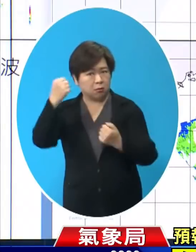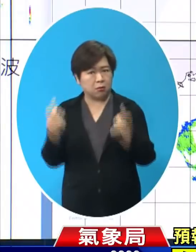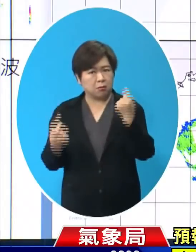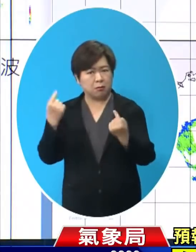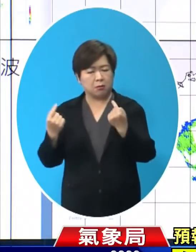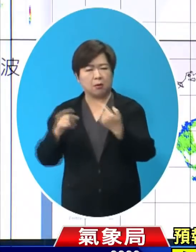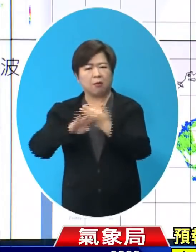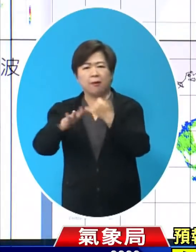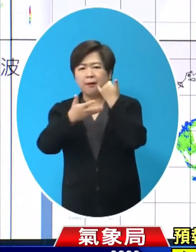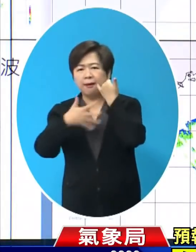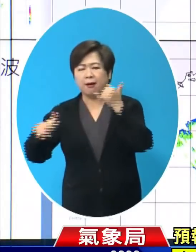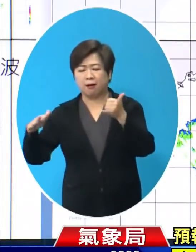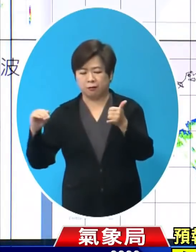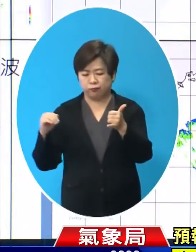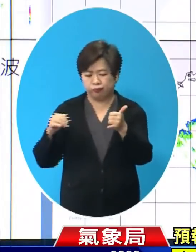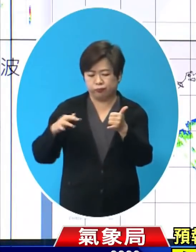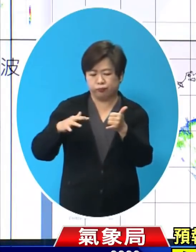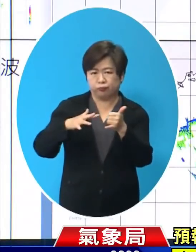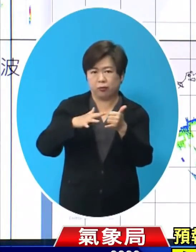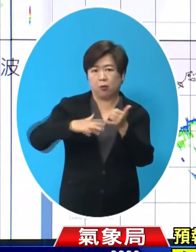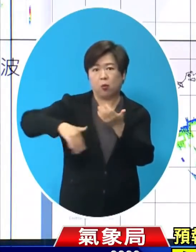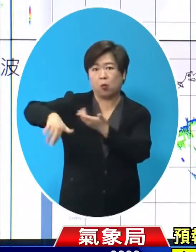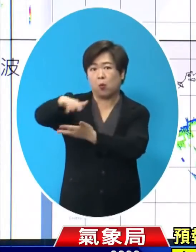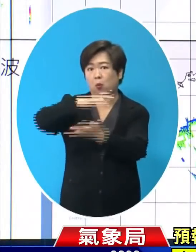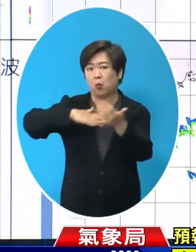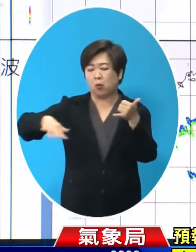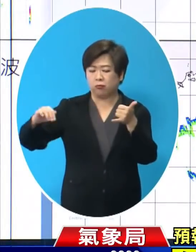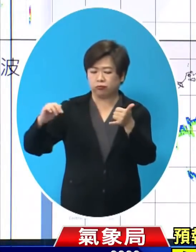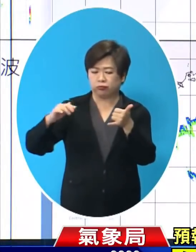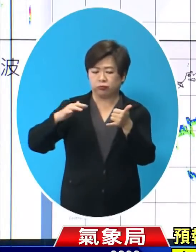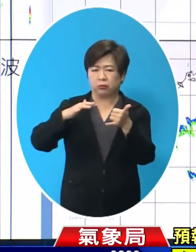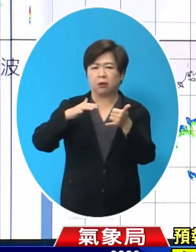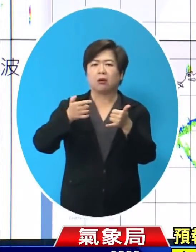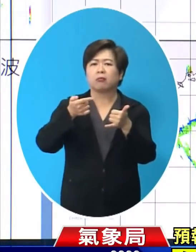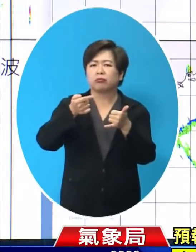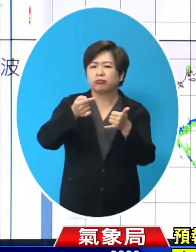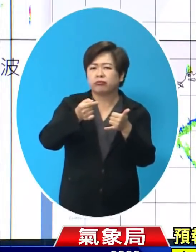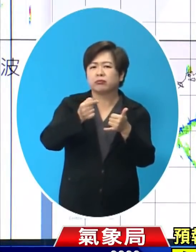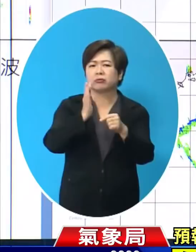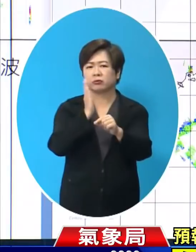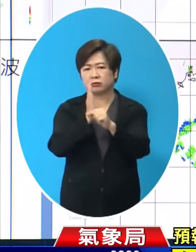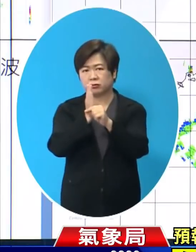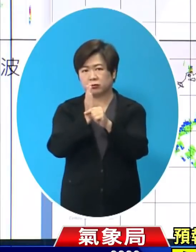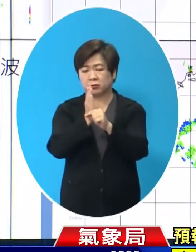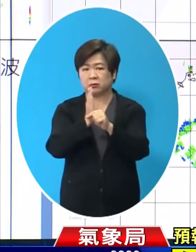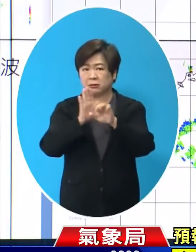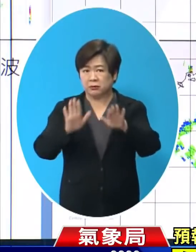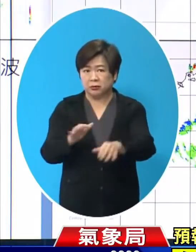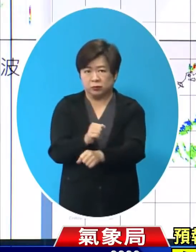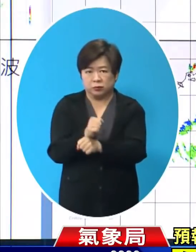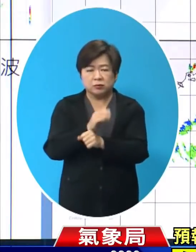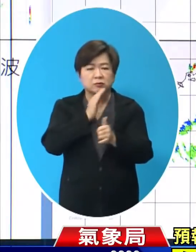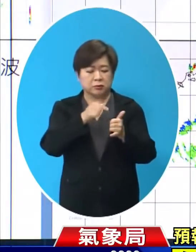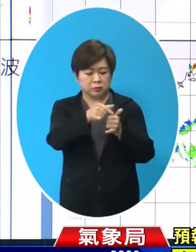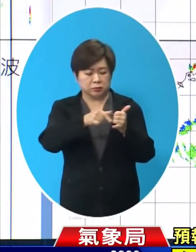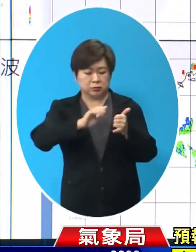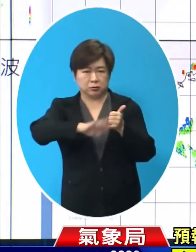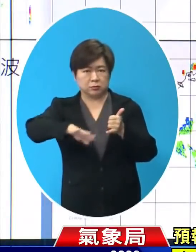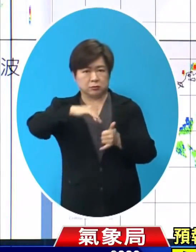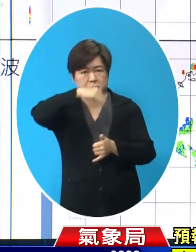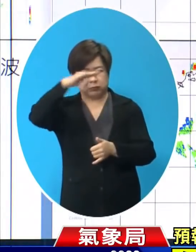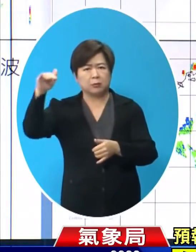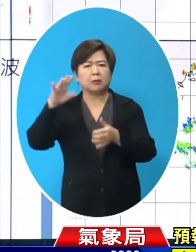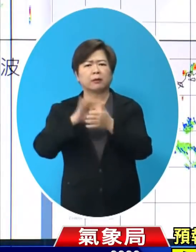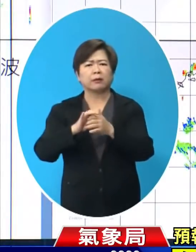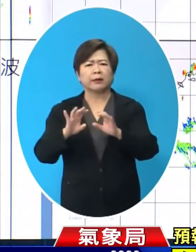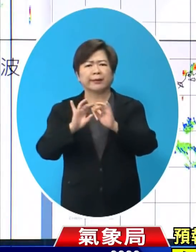由外海直接移入南部地区的对流云系已经明显的减少了，现在反而是在中南部的山区受到